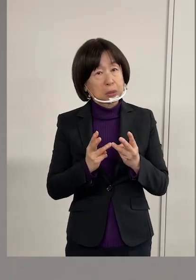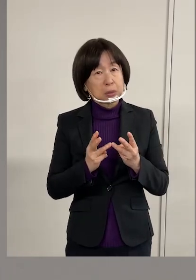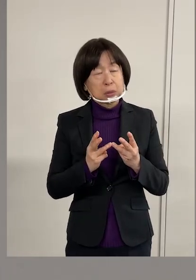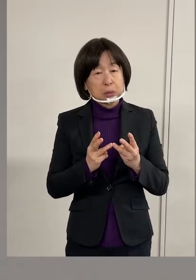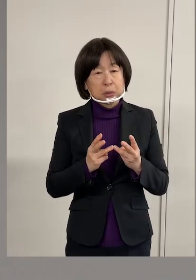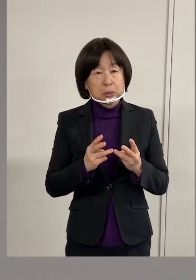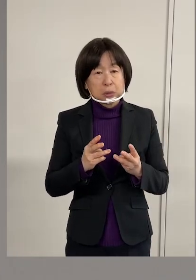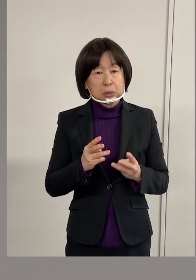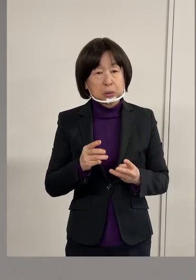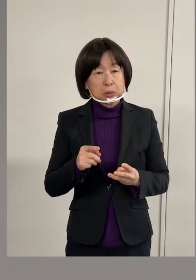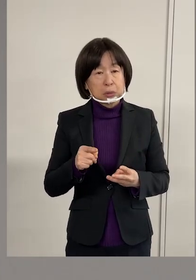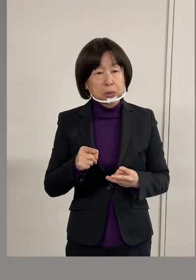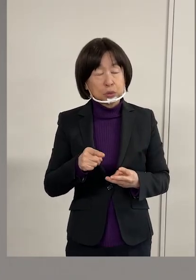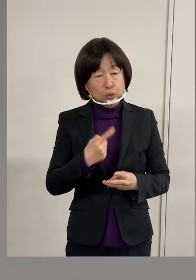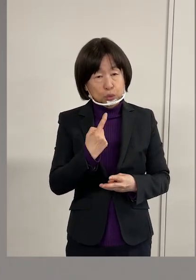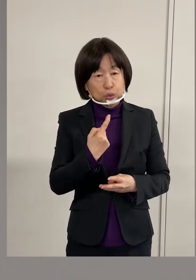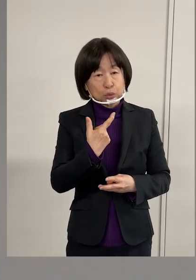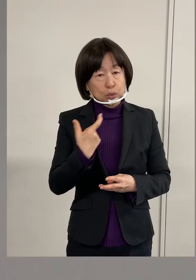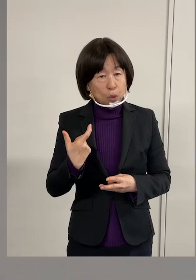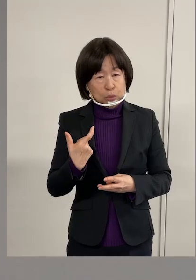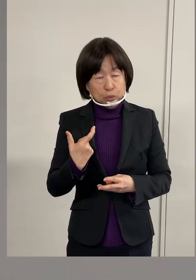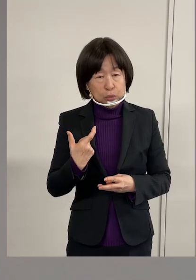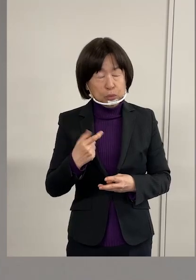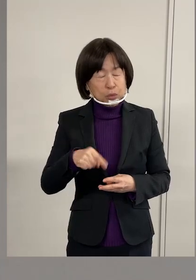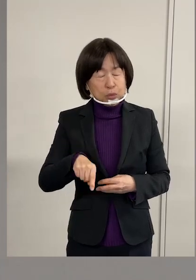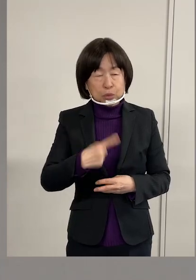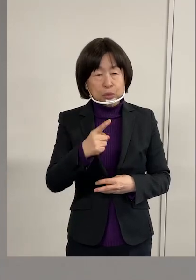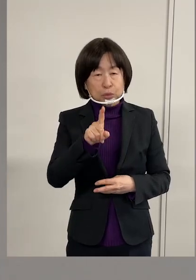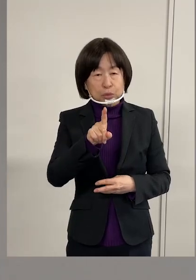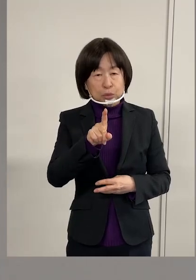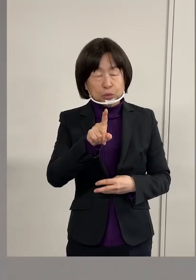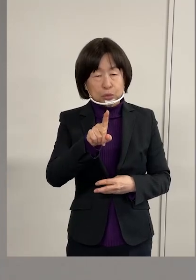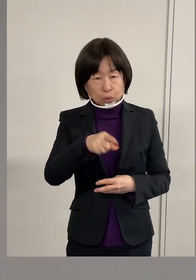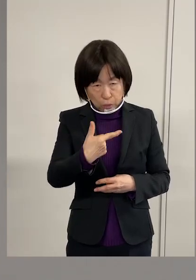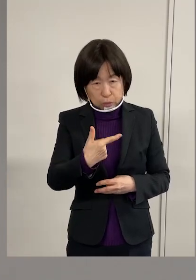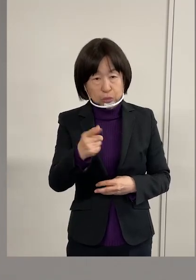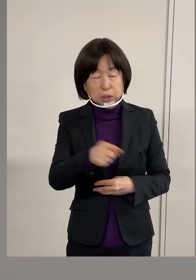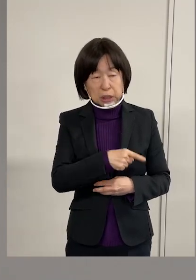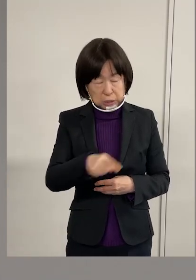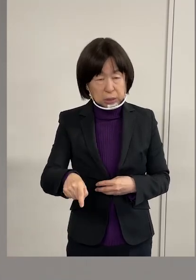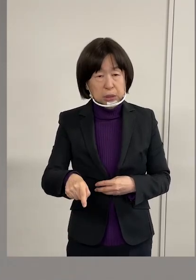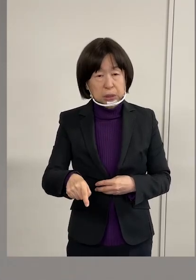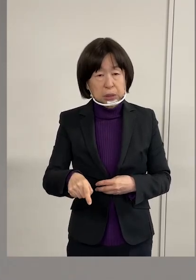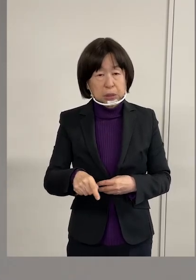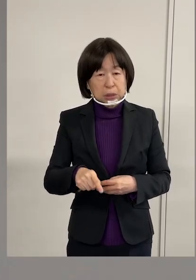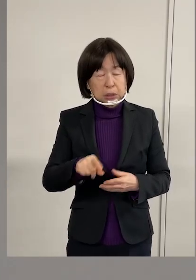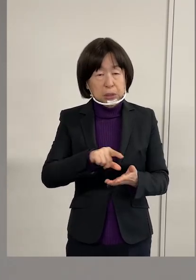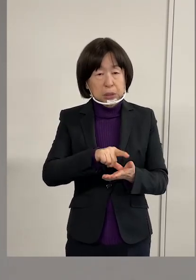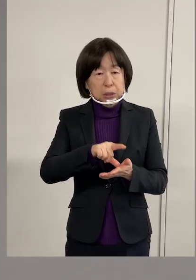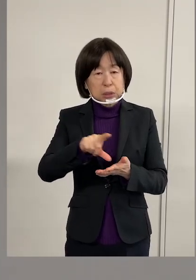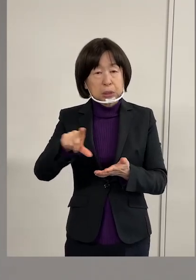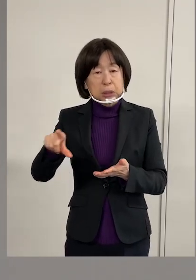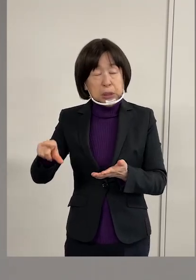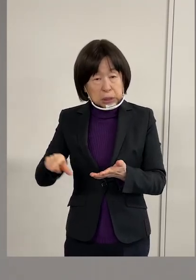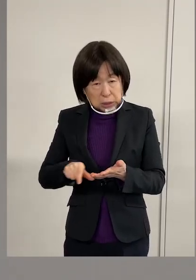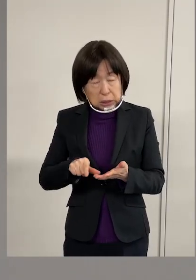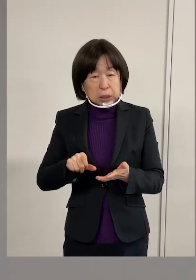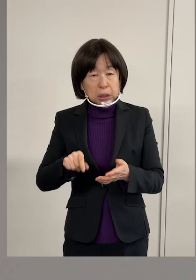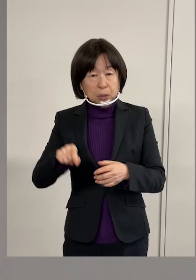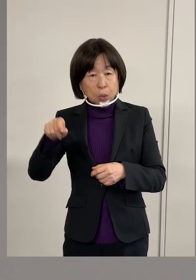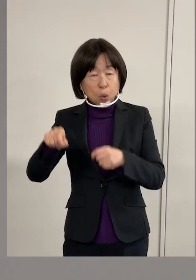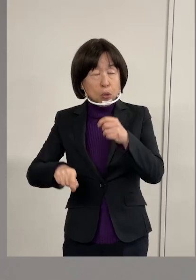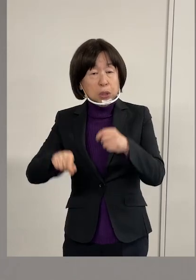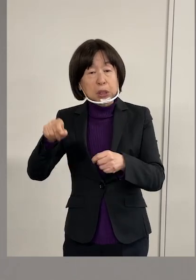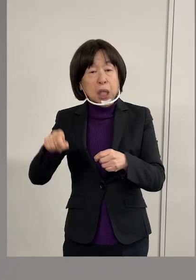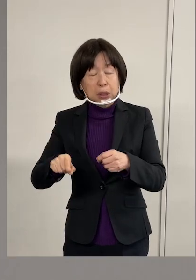17名かもしれませんけれども、それぞれの地域福祉コーディネーターを、ブロックで置いてます。